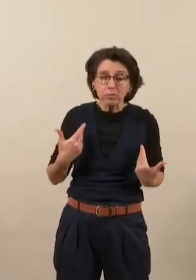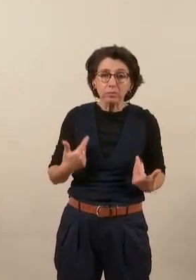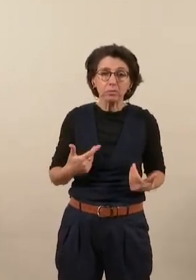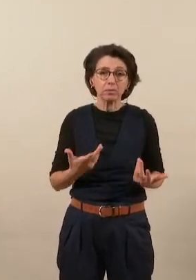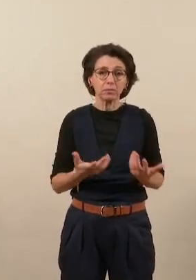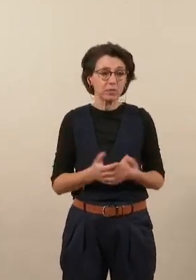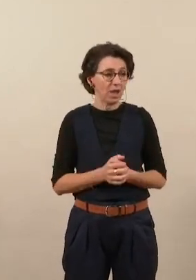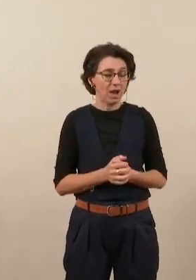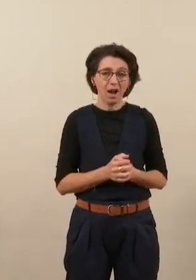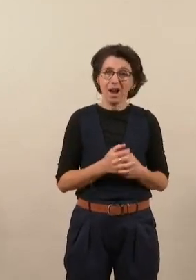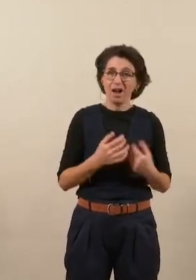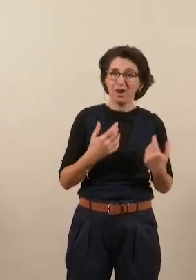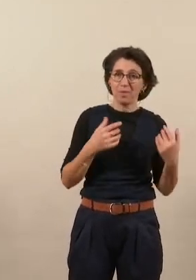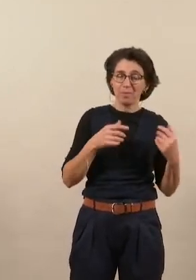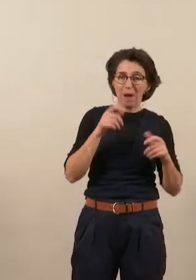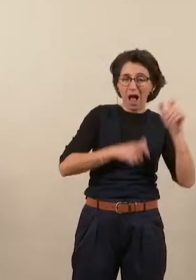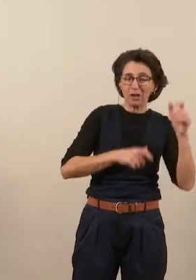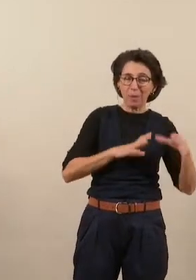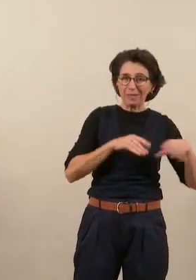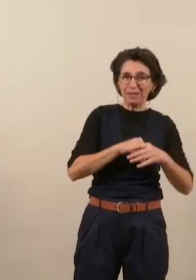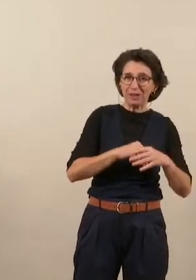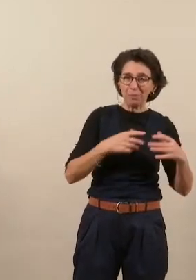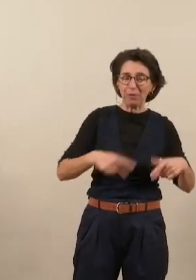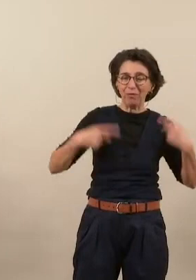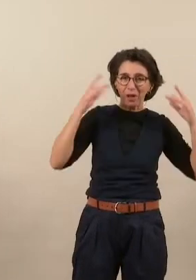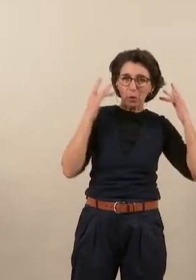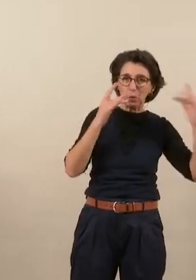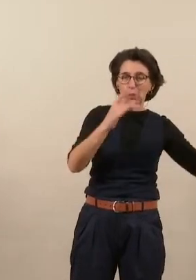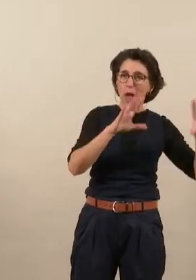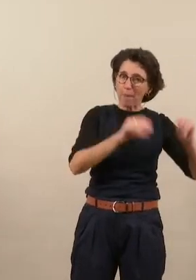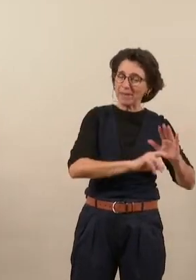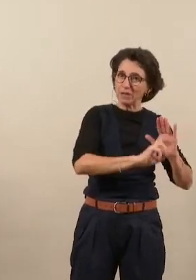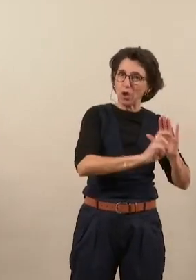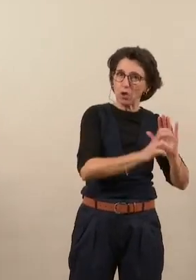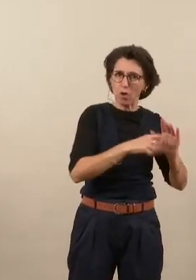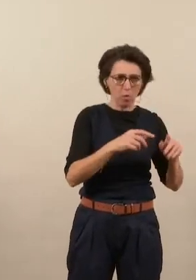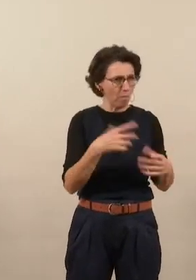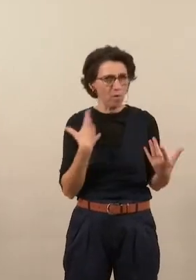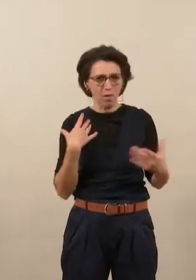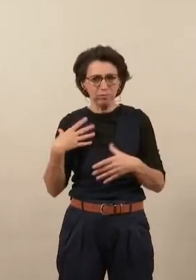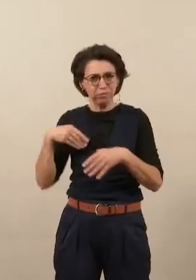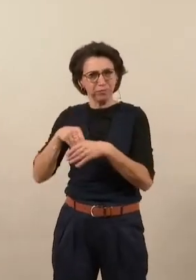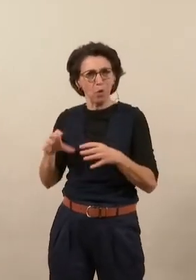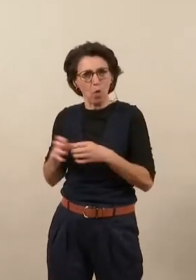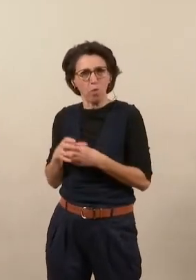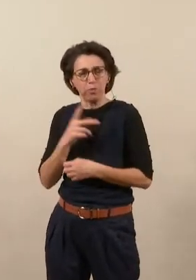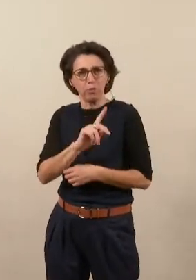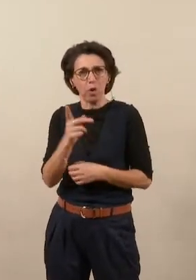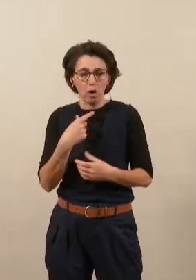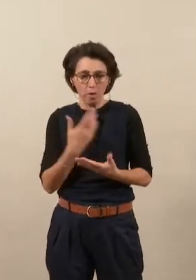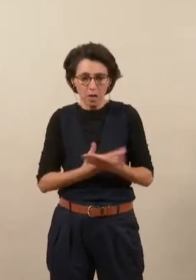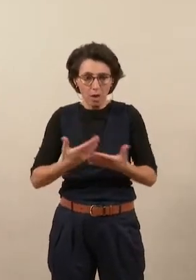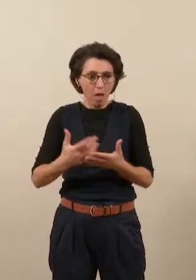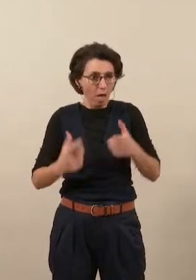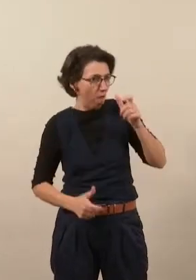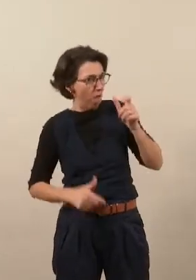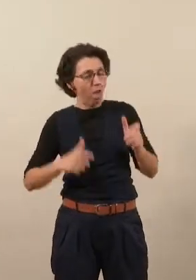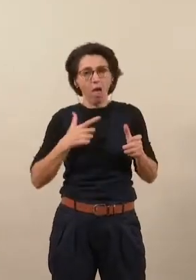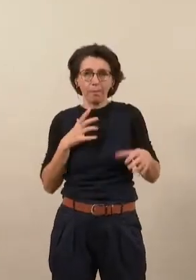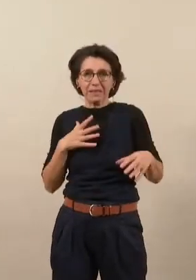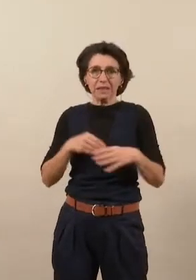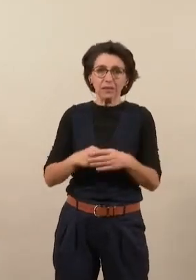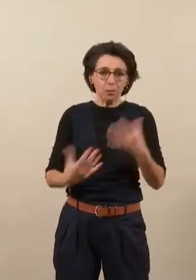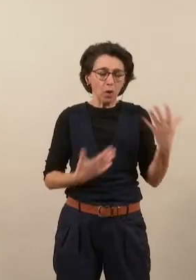des militants de votre parti, sont confrontés à cette situation inconfortable et doivent naviguer entre leur liberté